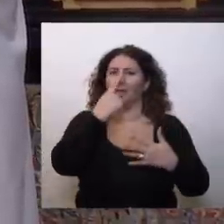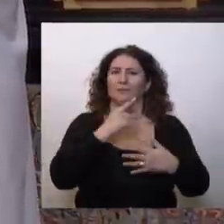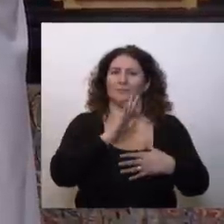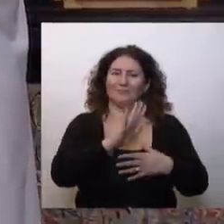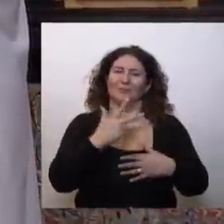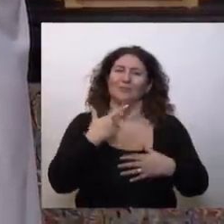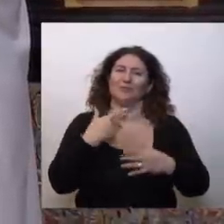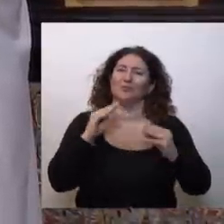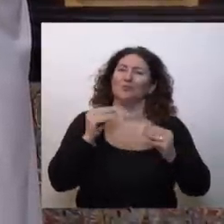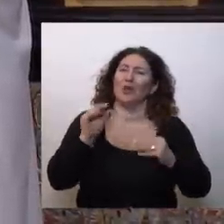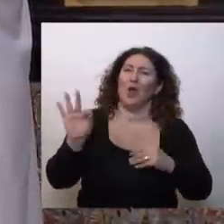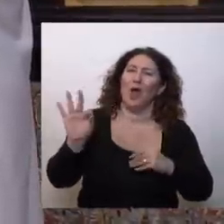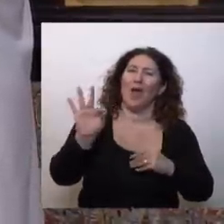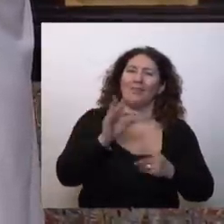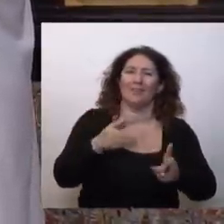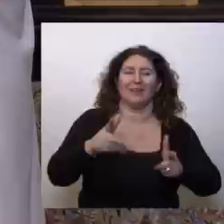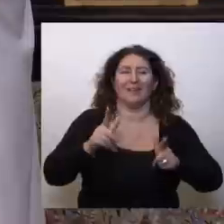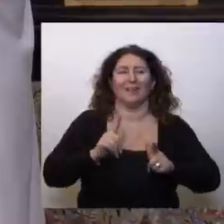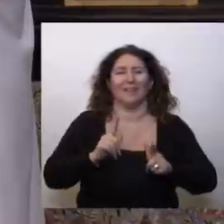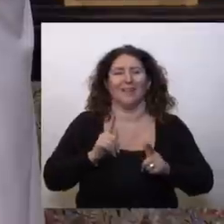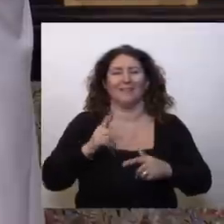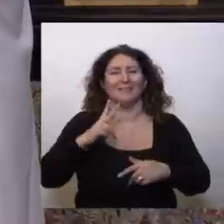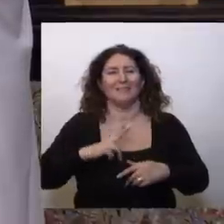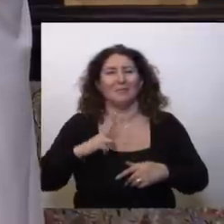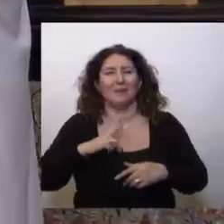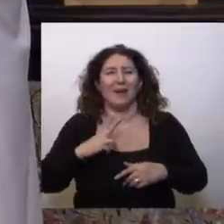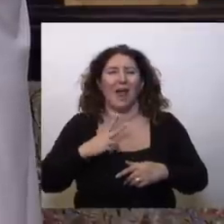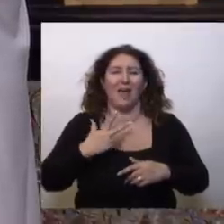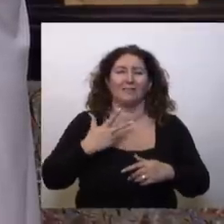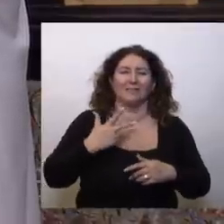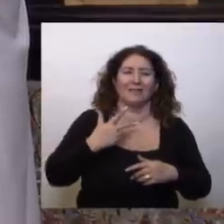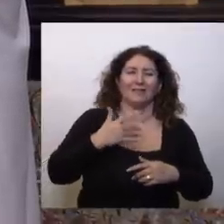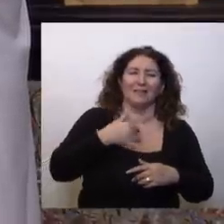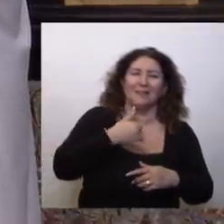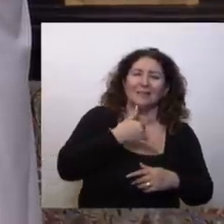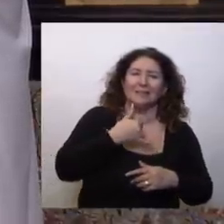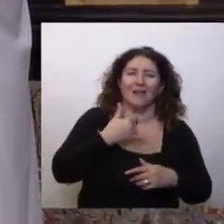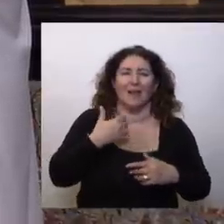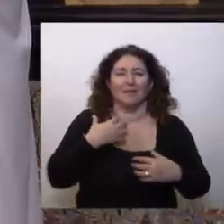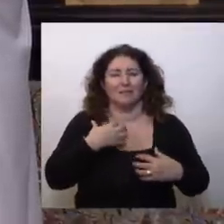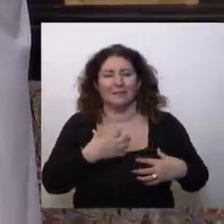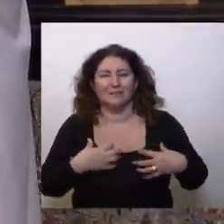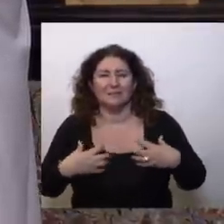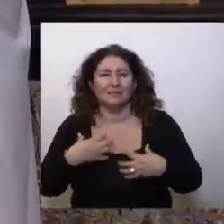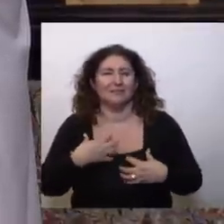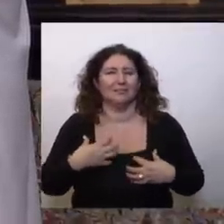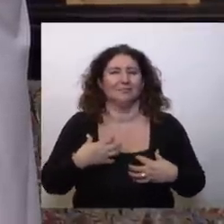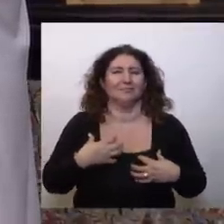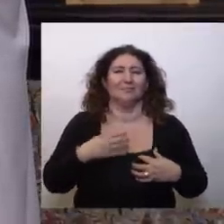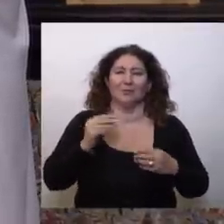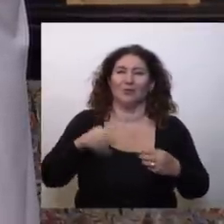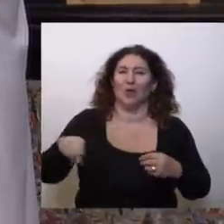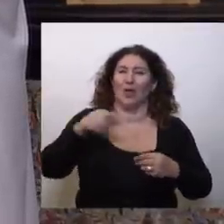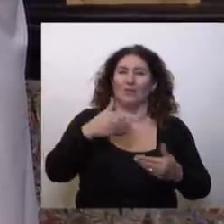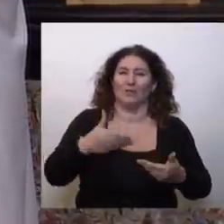speranze, alle tristezze e alle angosce del nostro tempo. Davvero l'amore del Signore è per